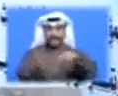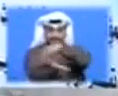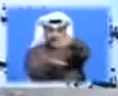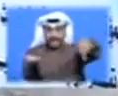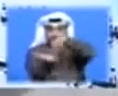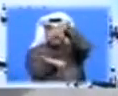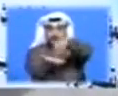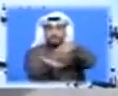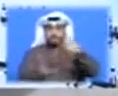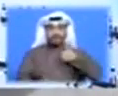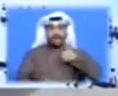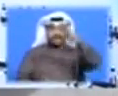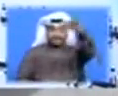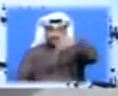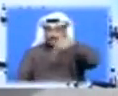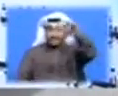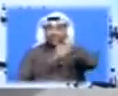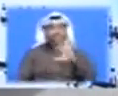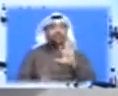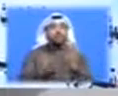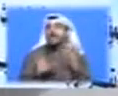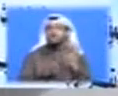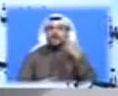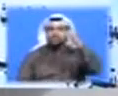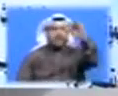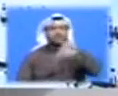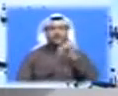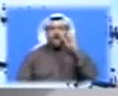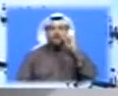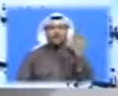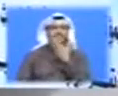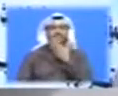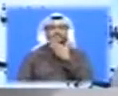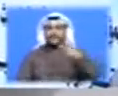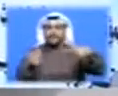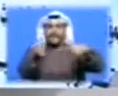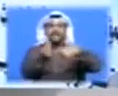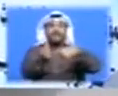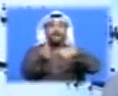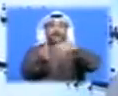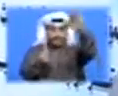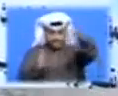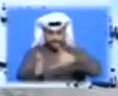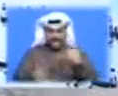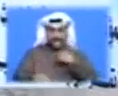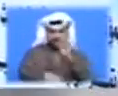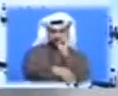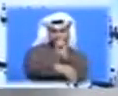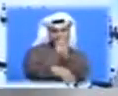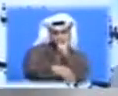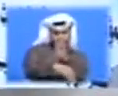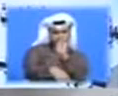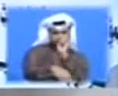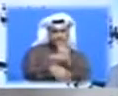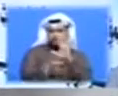الخدمات للطلب الجامعيين ولغير الجامعيين وللشركات وللجهات الحكومية والقطاع الخاص